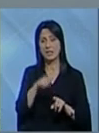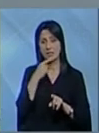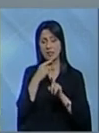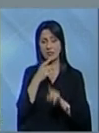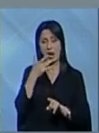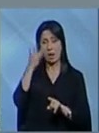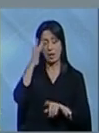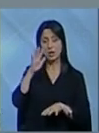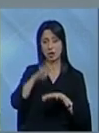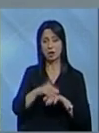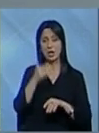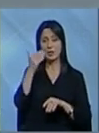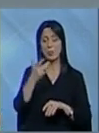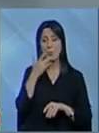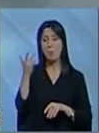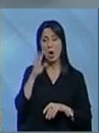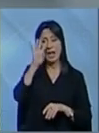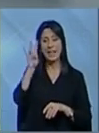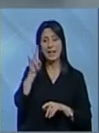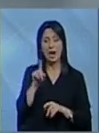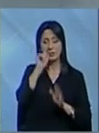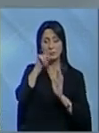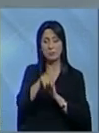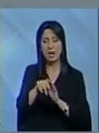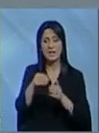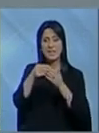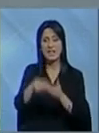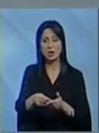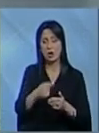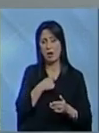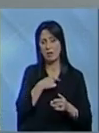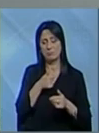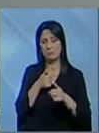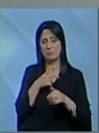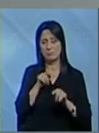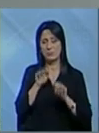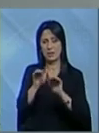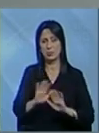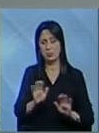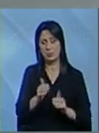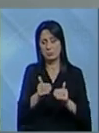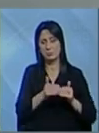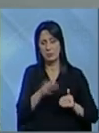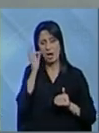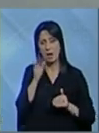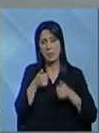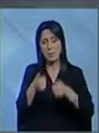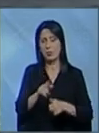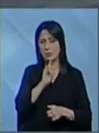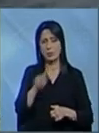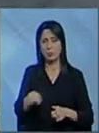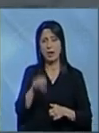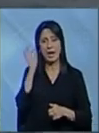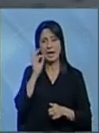რომ ამერიკის შეერთებული შტატების პოლიტიკა ირანზე მაქსიმალურ ზეწოლასთან დაკავშირებით არასწორია. შეგახსენებთ, რომ ცოტა ხნის წინ ამერიკის შეერთებულმა